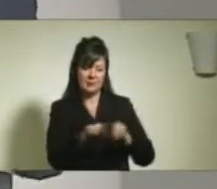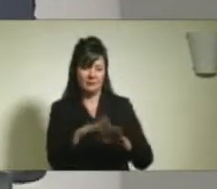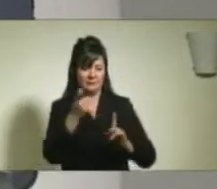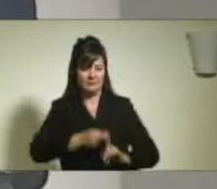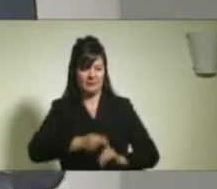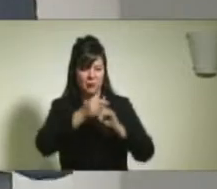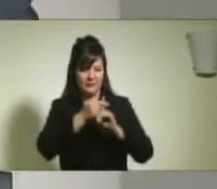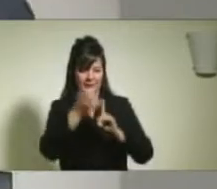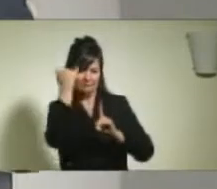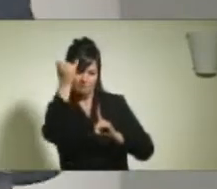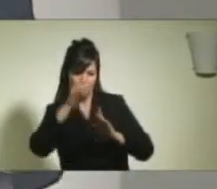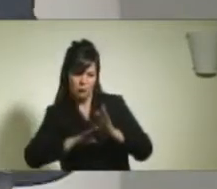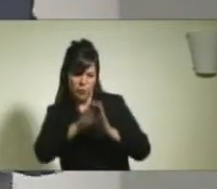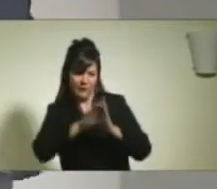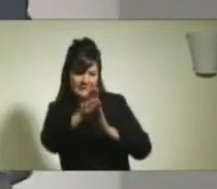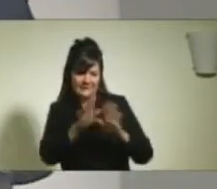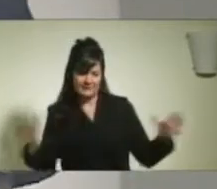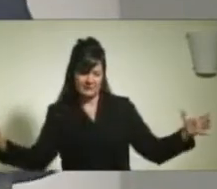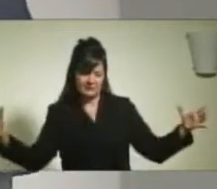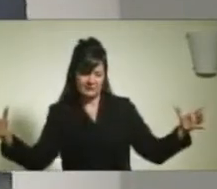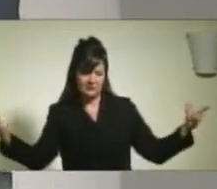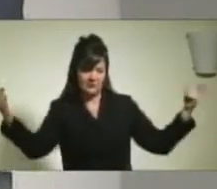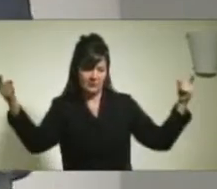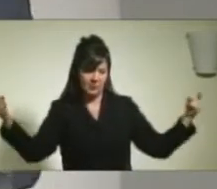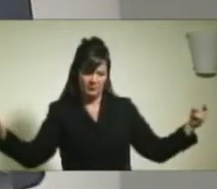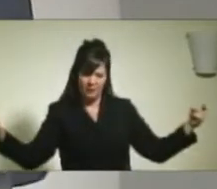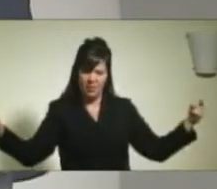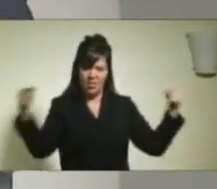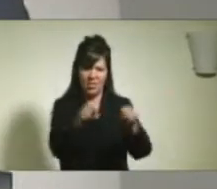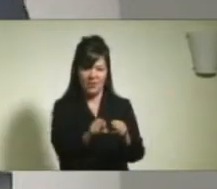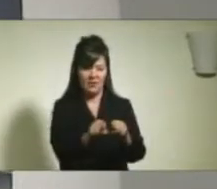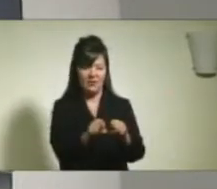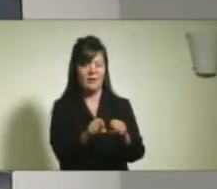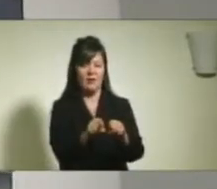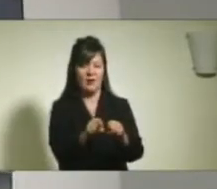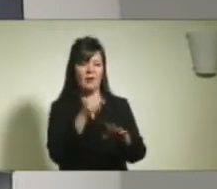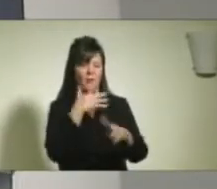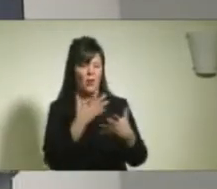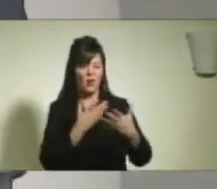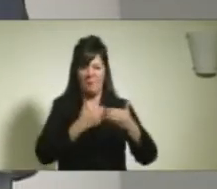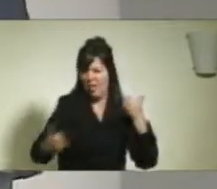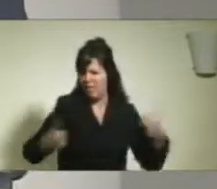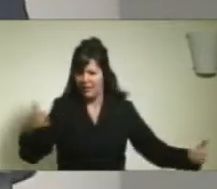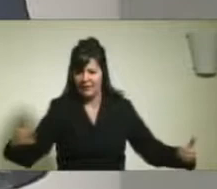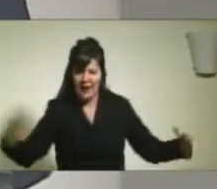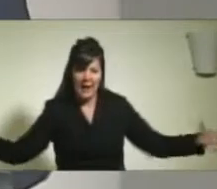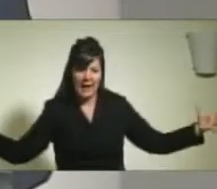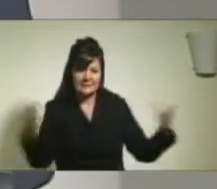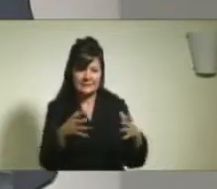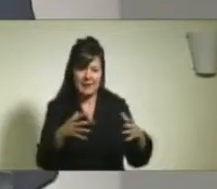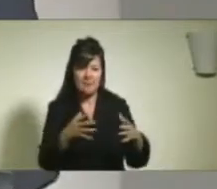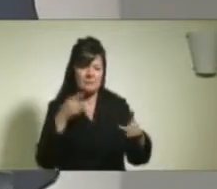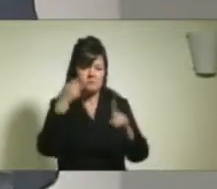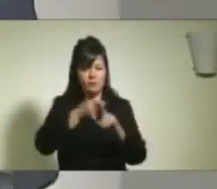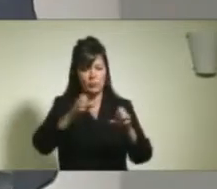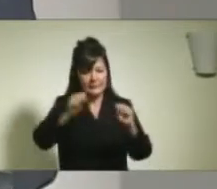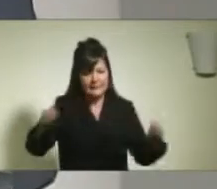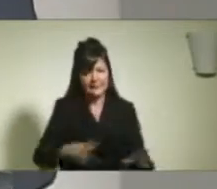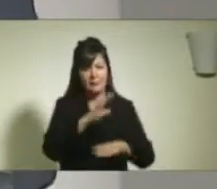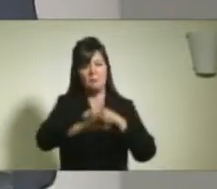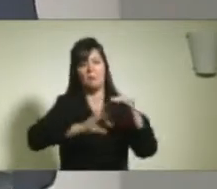priorités progressistes. Cela permet de faire converger les luttes de tous ceux qui veulent créer un monde